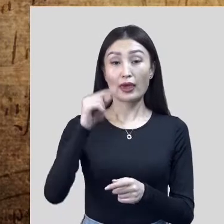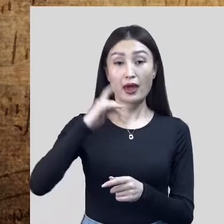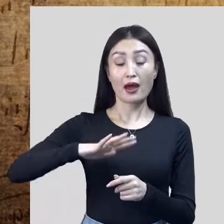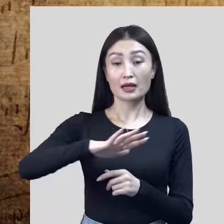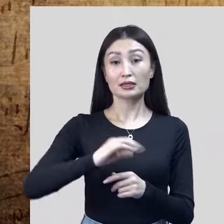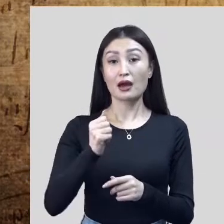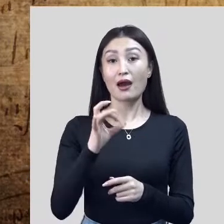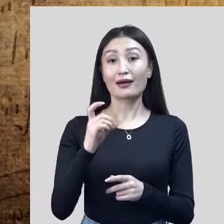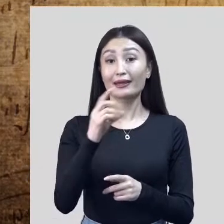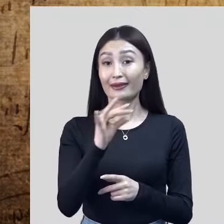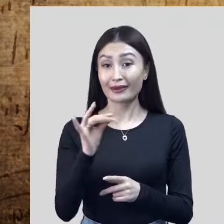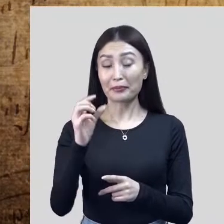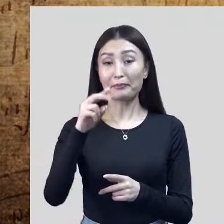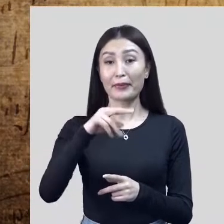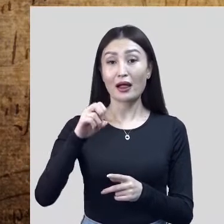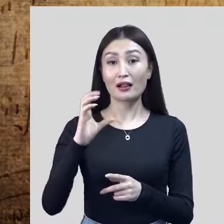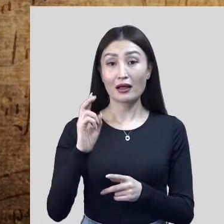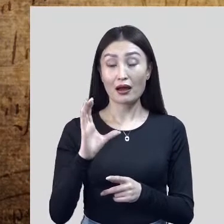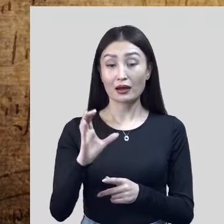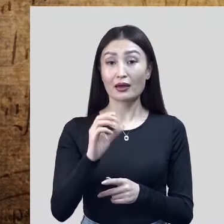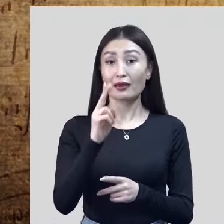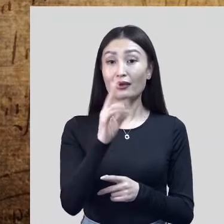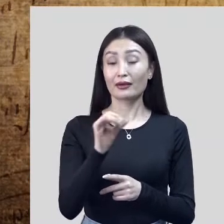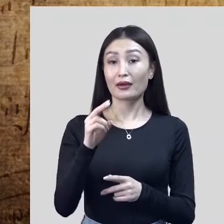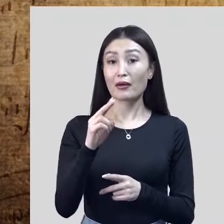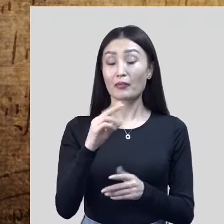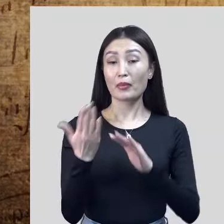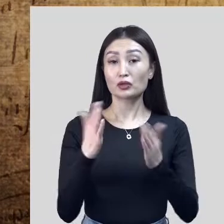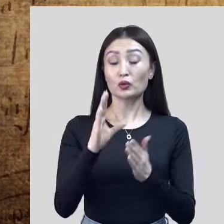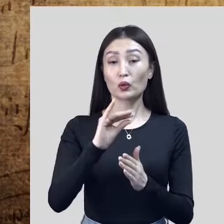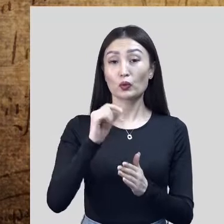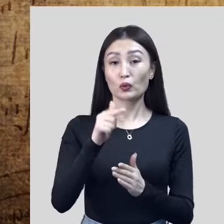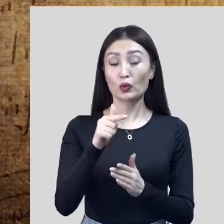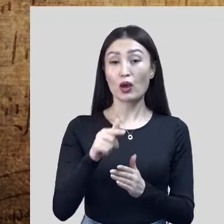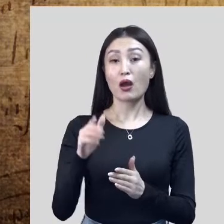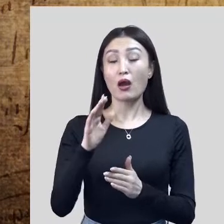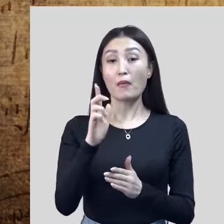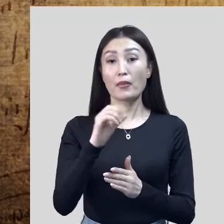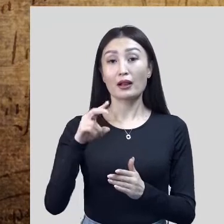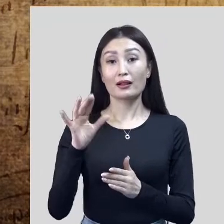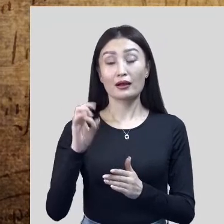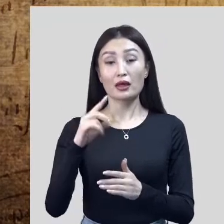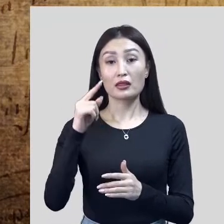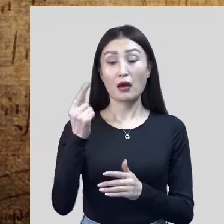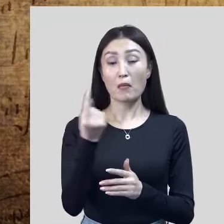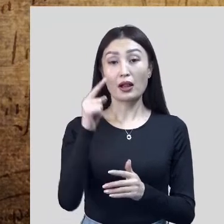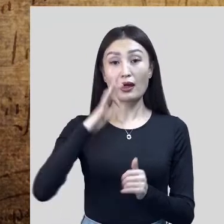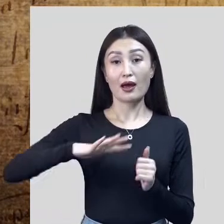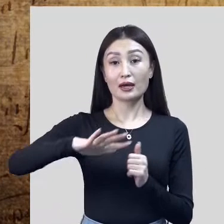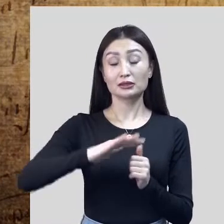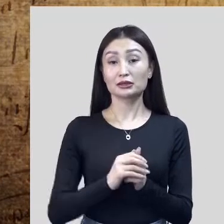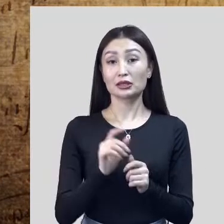является архипелаг Киклады между югом Балкан и западом Малой Азии. Вдоль Малоазийского